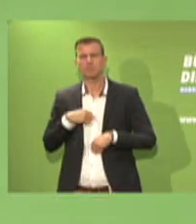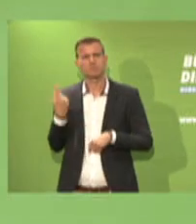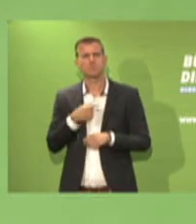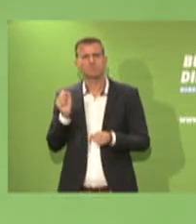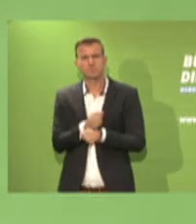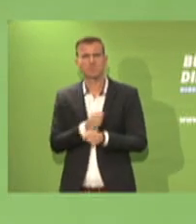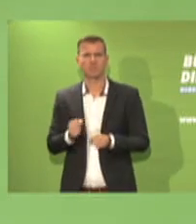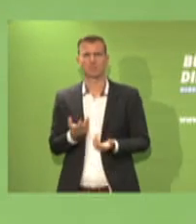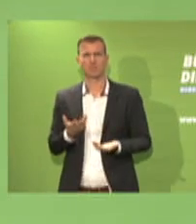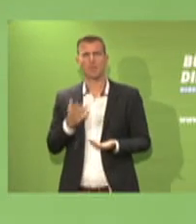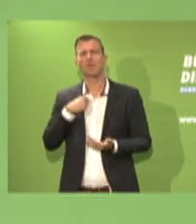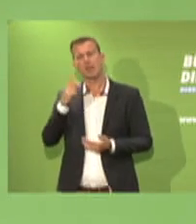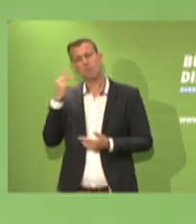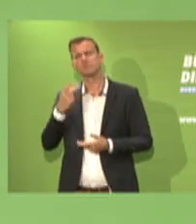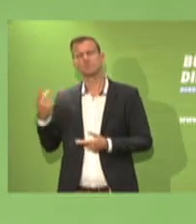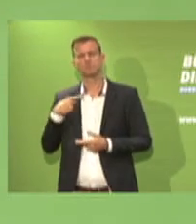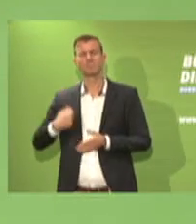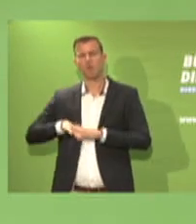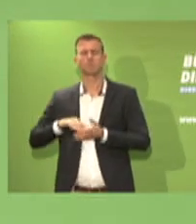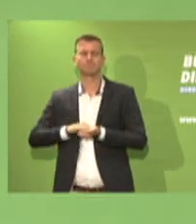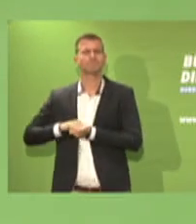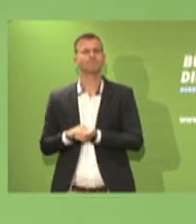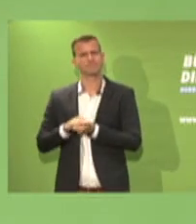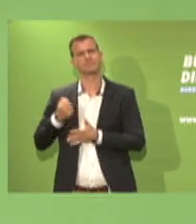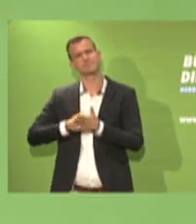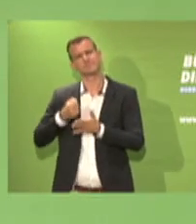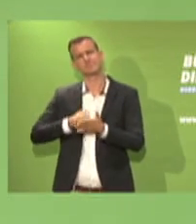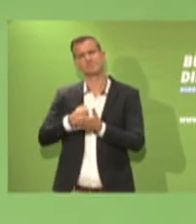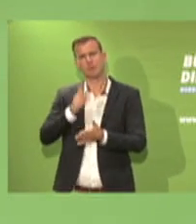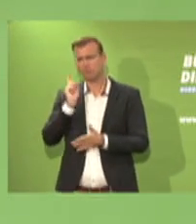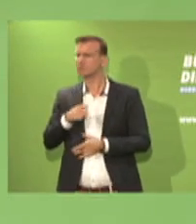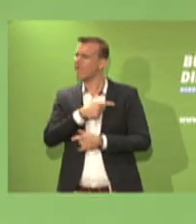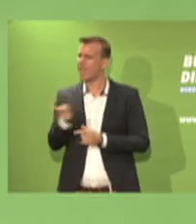aber da kämpfen wir auch, glaube ich, Seite an Seite. Und das müssen wir auch überall an jeder Stelle.